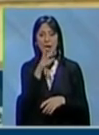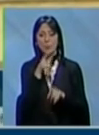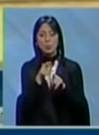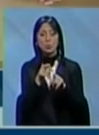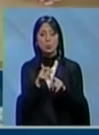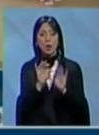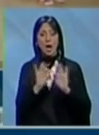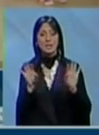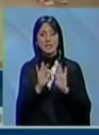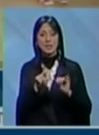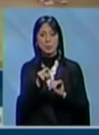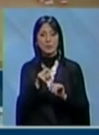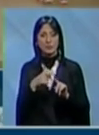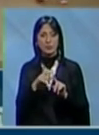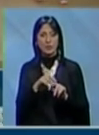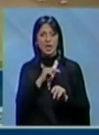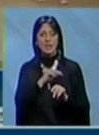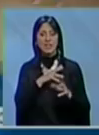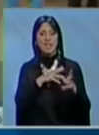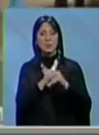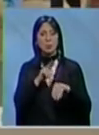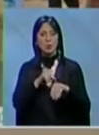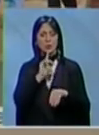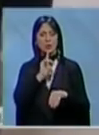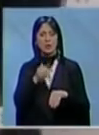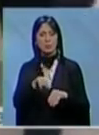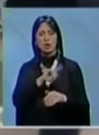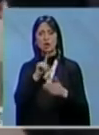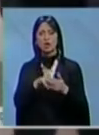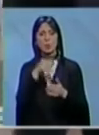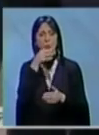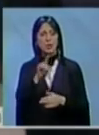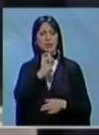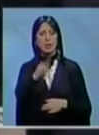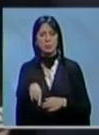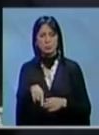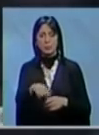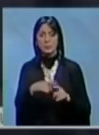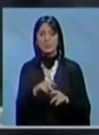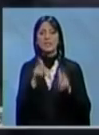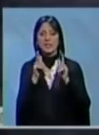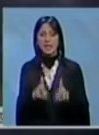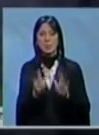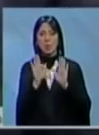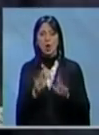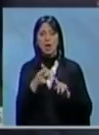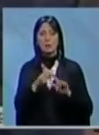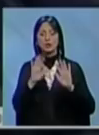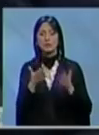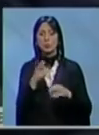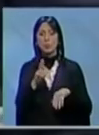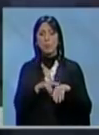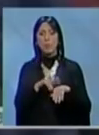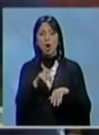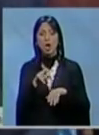დროს აცხადებდა, რომ ის არის თანამშრომლობდა პოლიციასთან და კითხვებზე პასუხს არ გასცემდა. ის თანახმა იყო მხოლოდ იმ შემთხვევაში, თუ